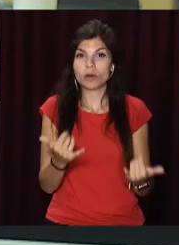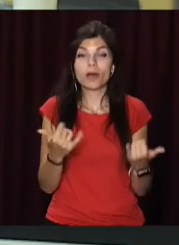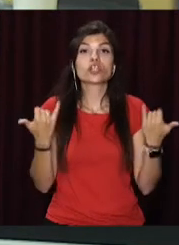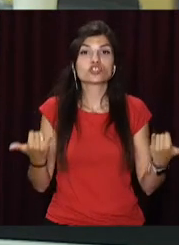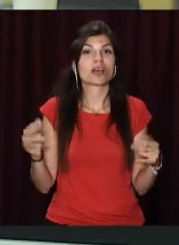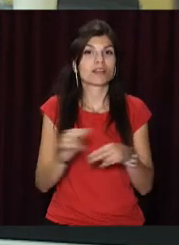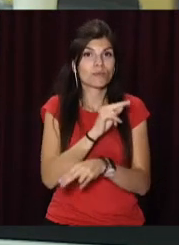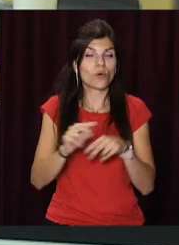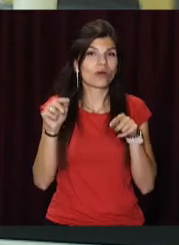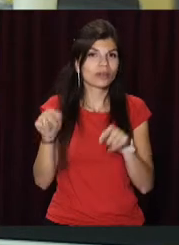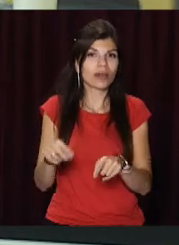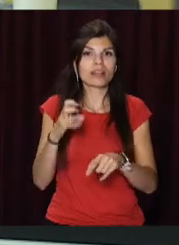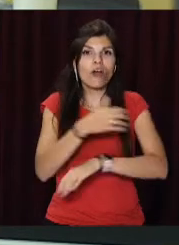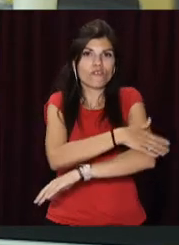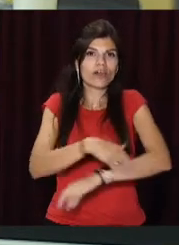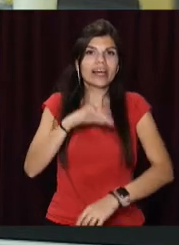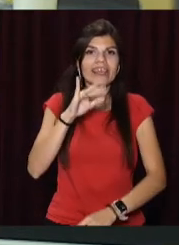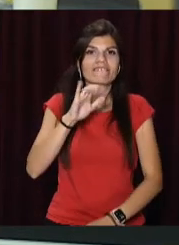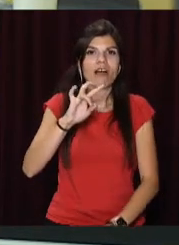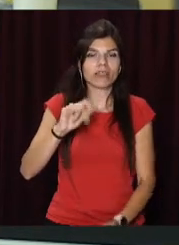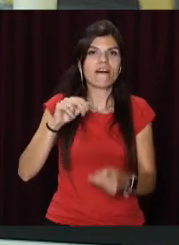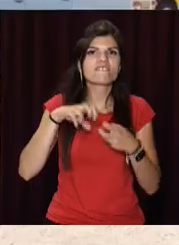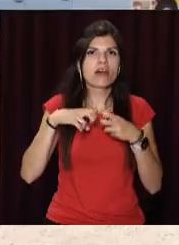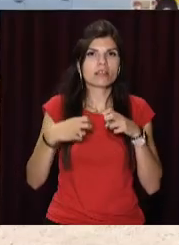Зараз ремонтники працюють на вулиці Івана Франка.